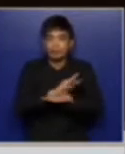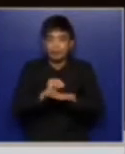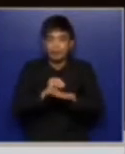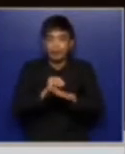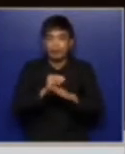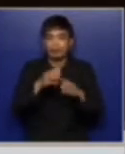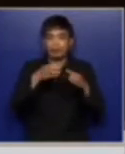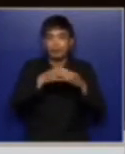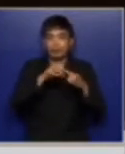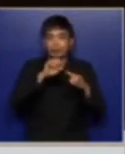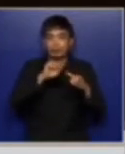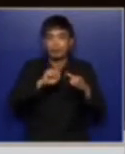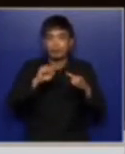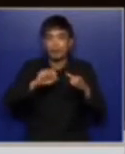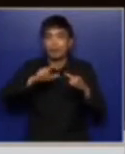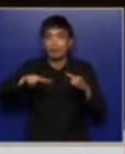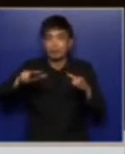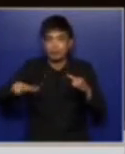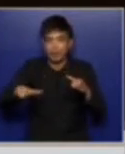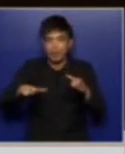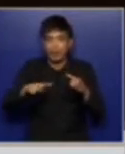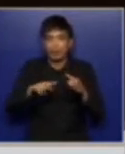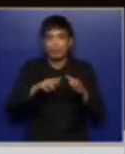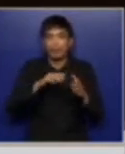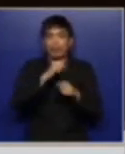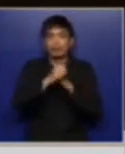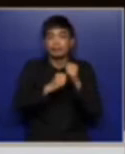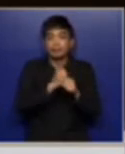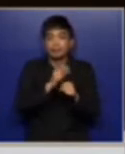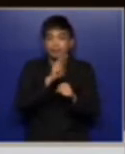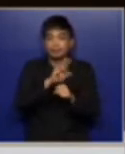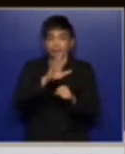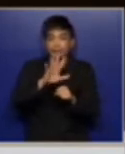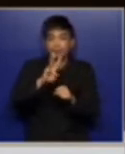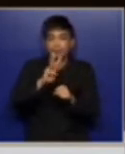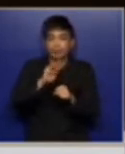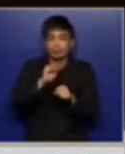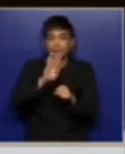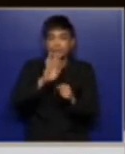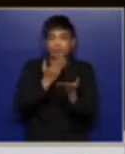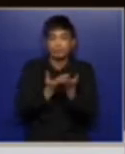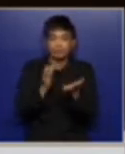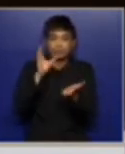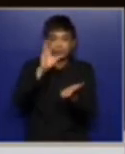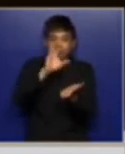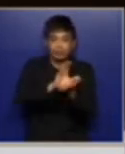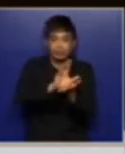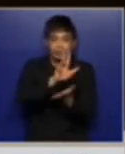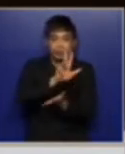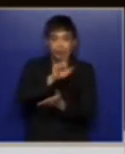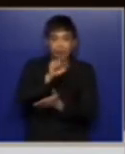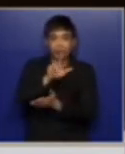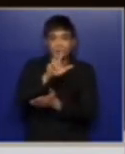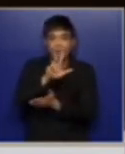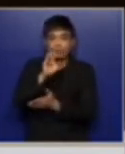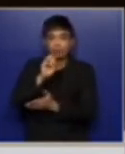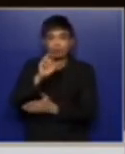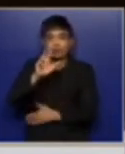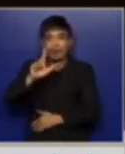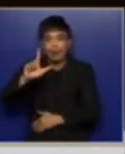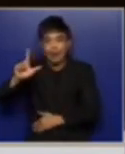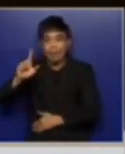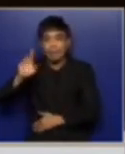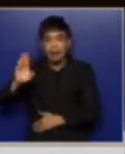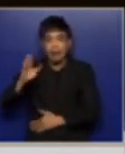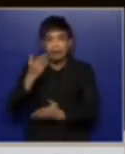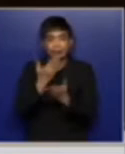านครับงบประมาณปี2564เนี่ยที่ได้ตั้งไว้จำนวน 3.30 ล้านล้านบาทเนี่ยมาจากรายได้สุ